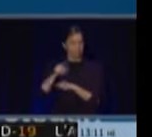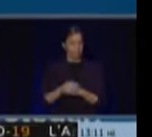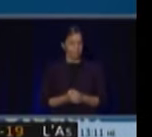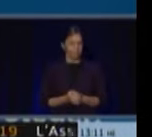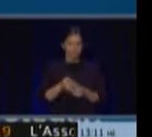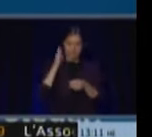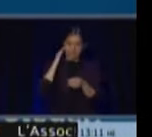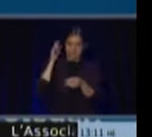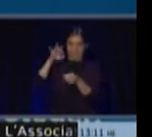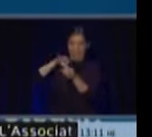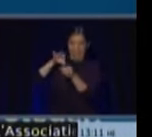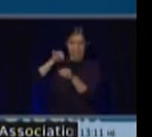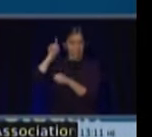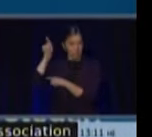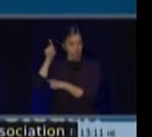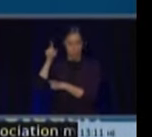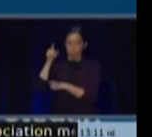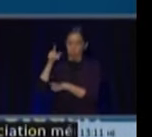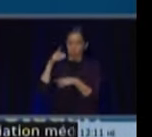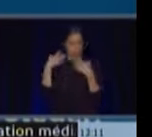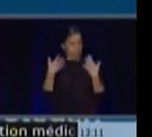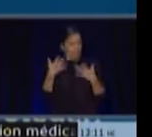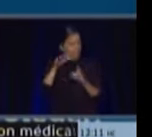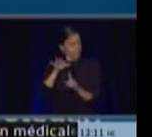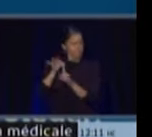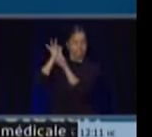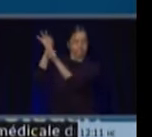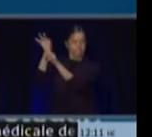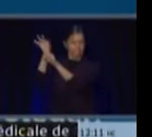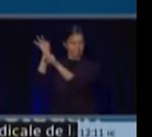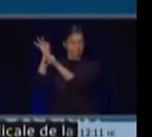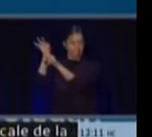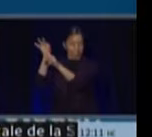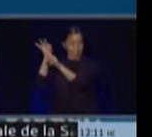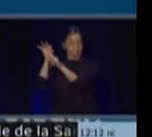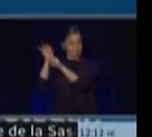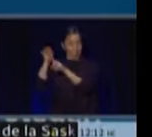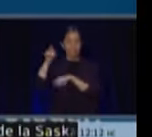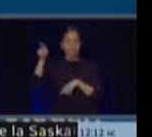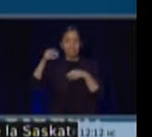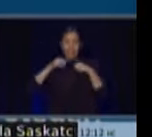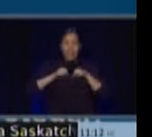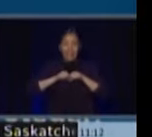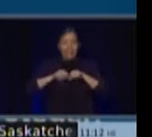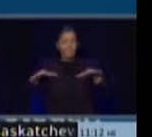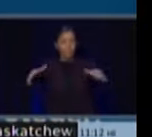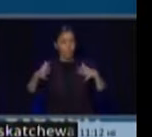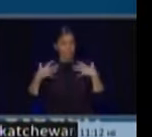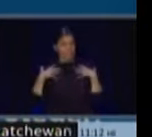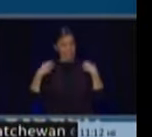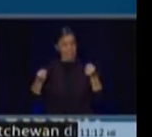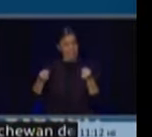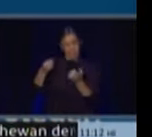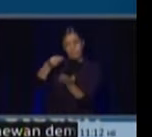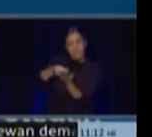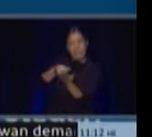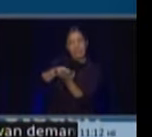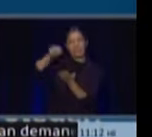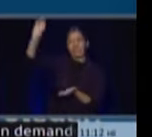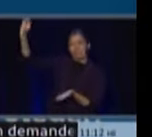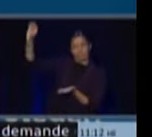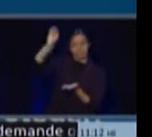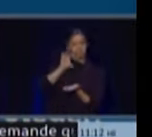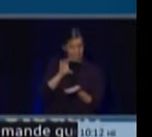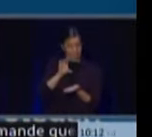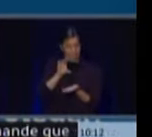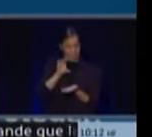La priorité des priorités qui devrait être discutée actuellement, c'est le financement du réseau de la santé. Vous savez, on avait déjà un